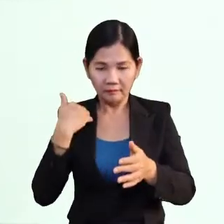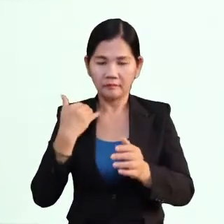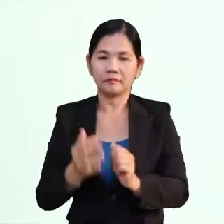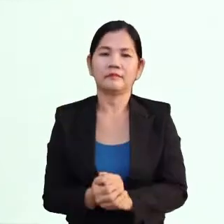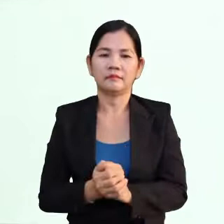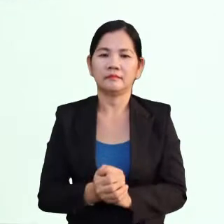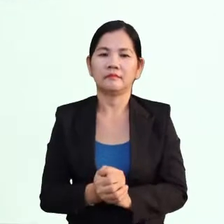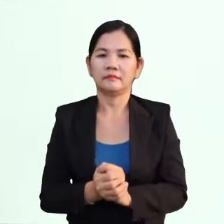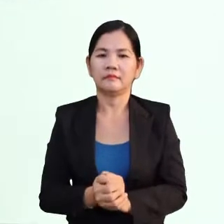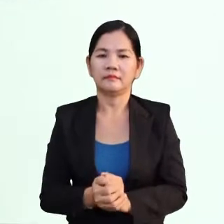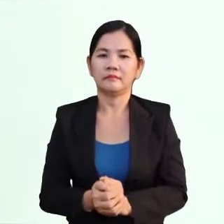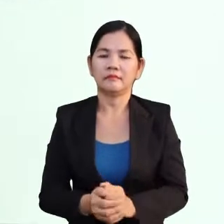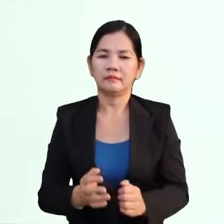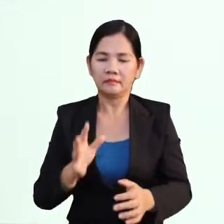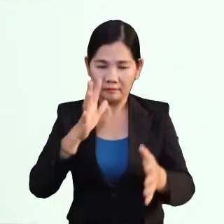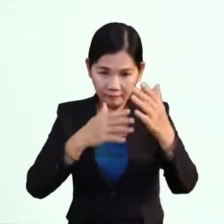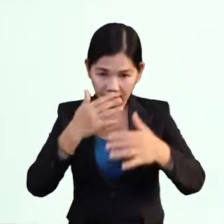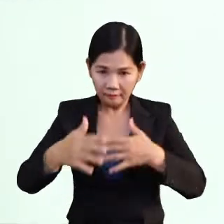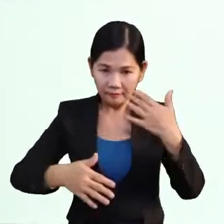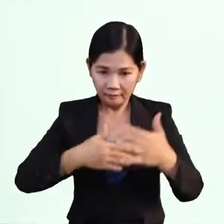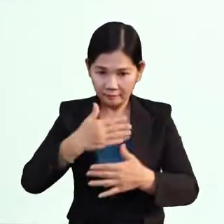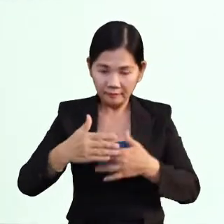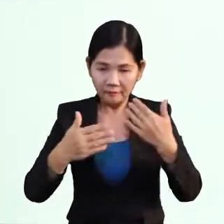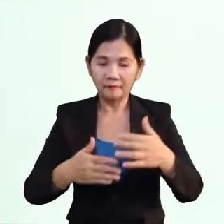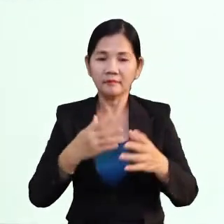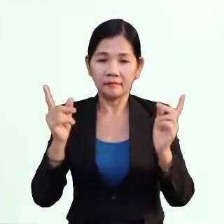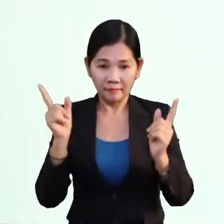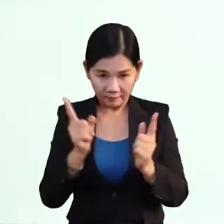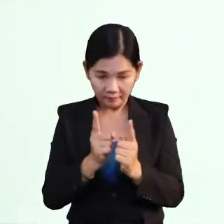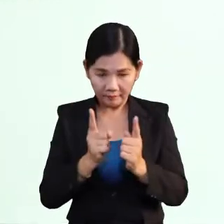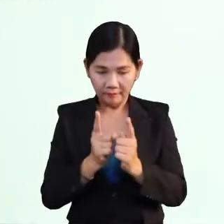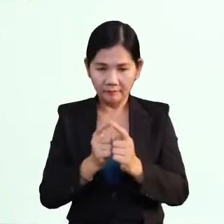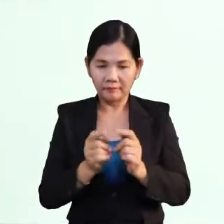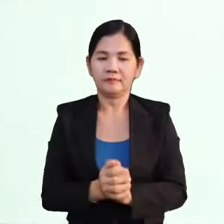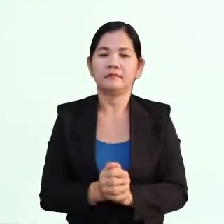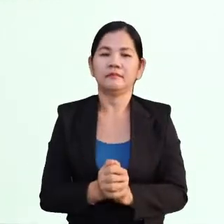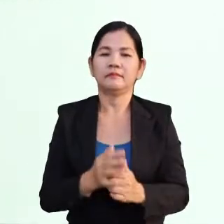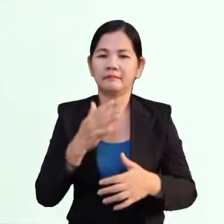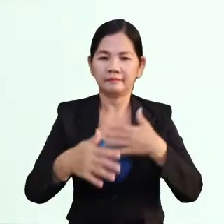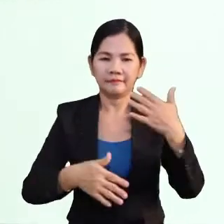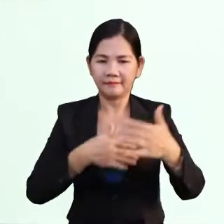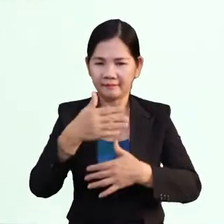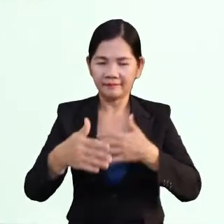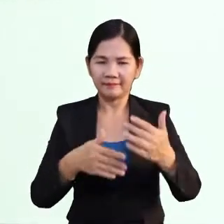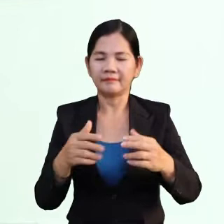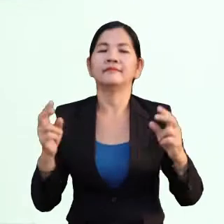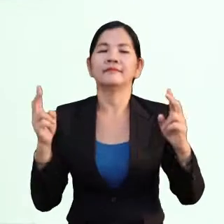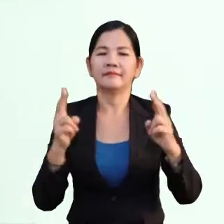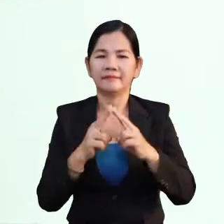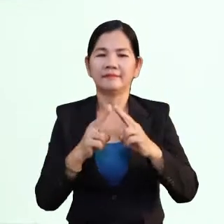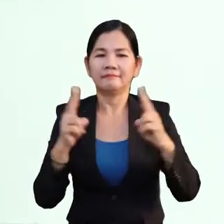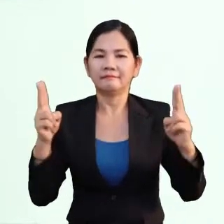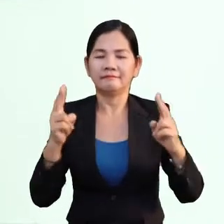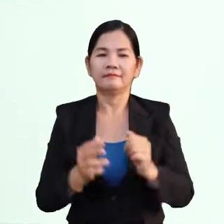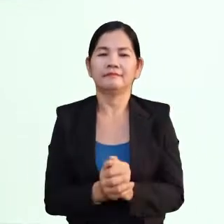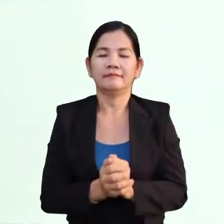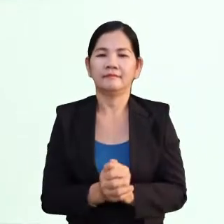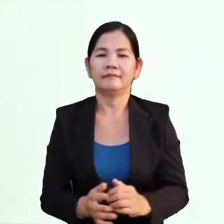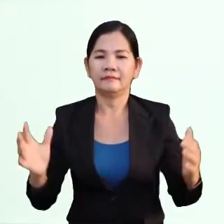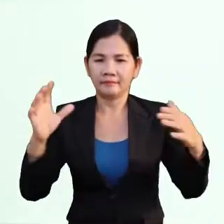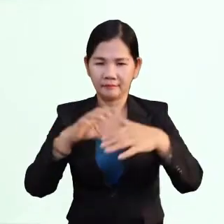អញ្ចឹងកូនមករៀនសប្បាយទេកូនបានជួបមិត្តភ័ក្តិច្រើនអញ្ចឹងចាសប្បាយជាងយើងនៅផ្ទះទៀតកូនណោះគឺយើងមានមិ